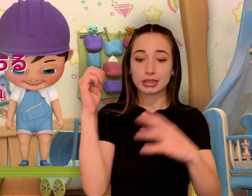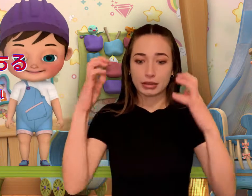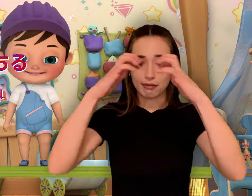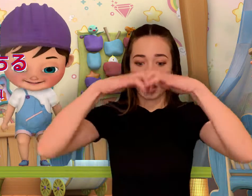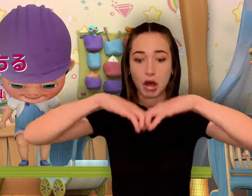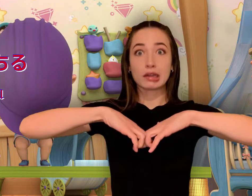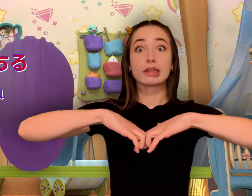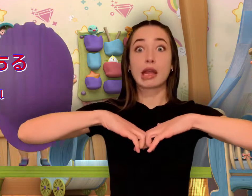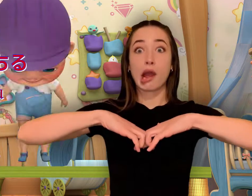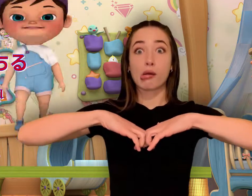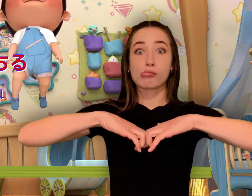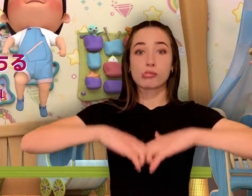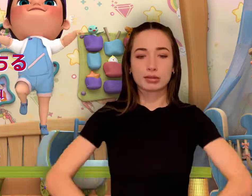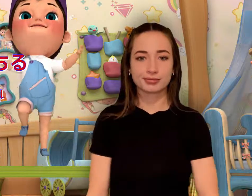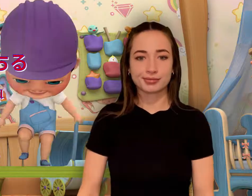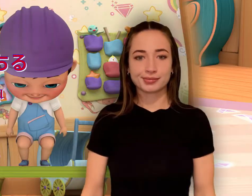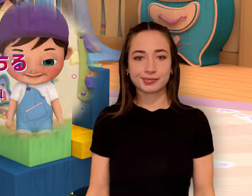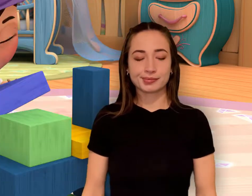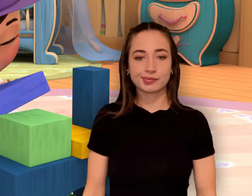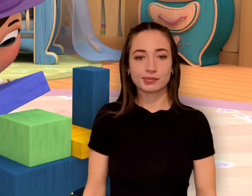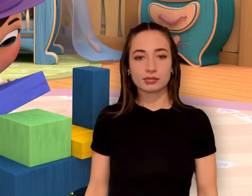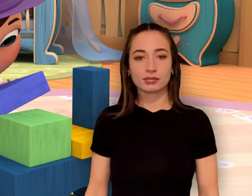ロンドン橋が落ちる。